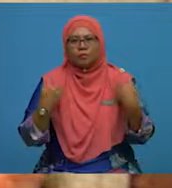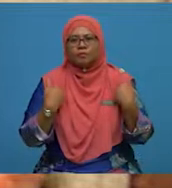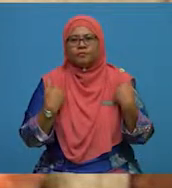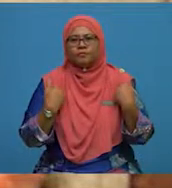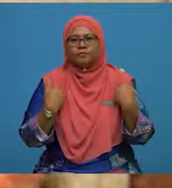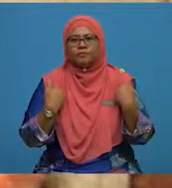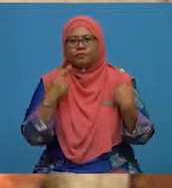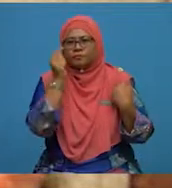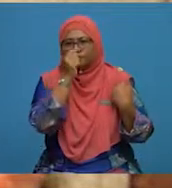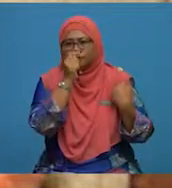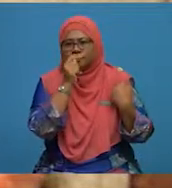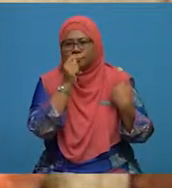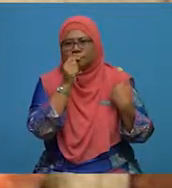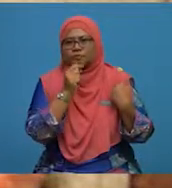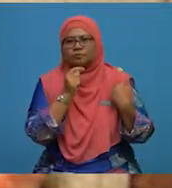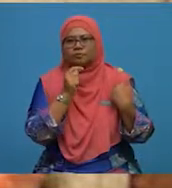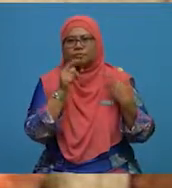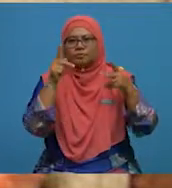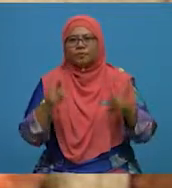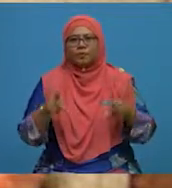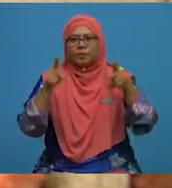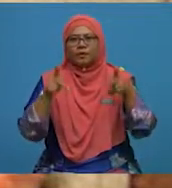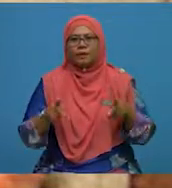di sebalik batu, ya pelajar-pelajar.